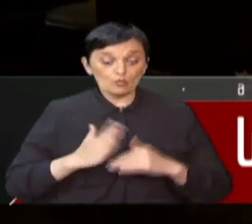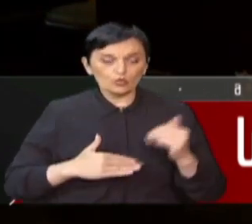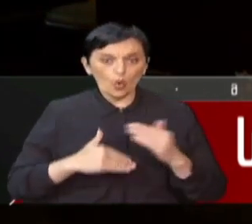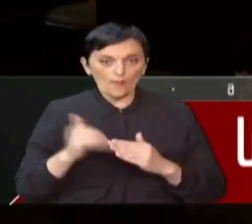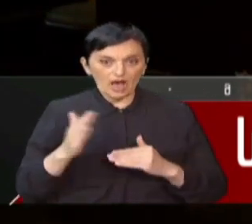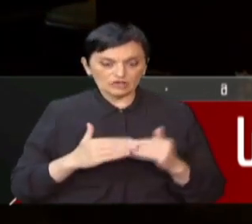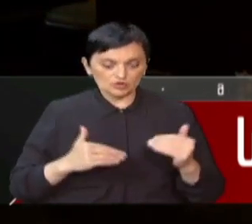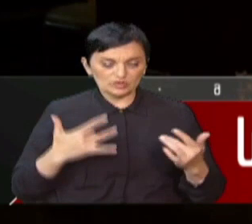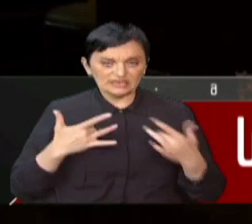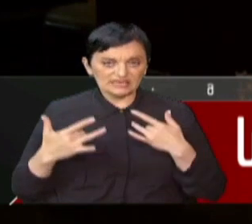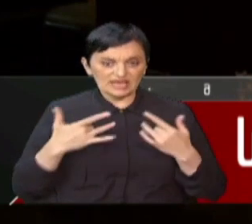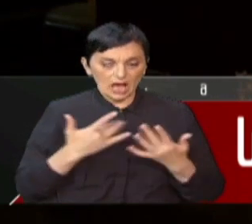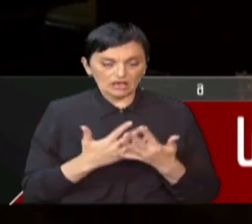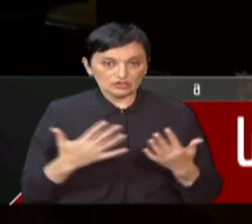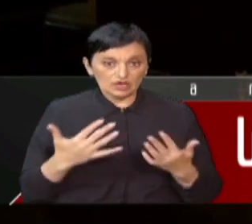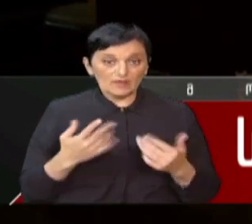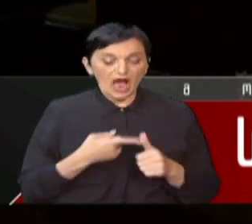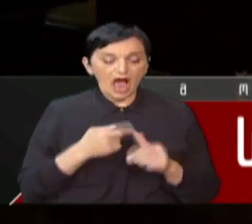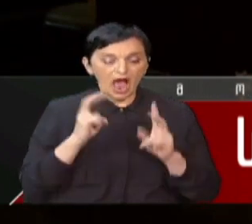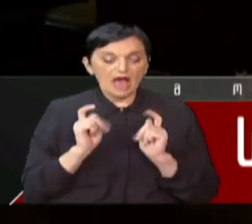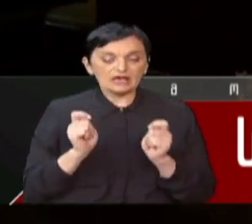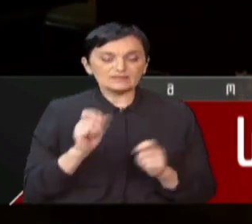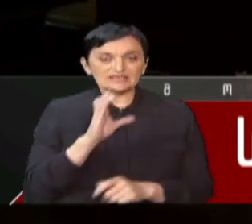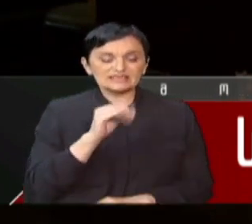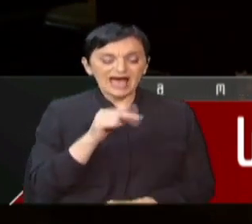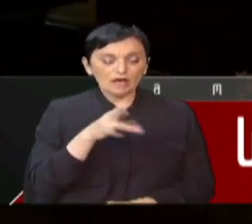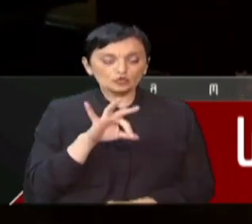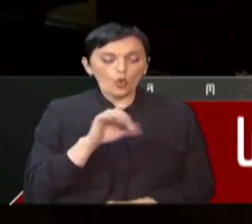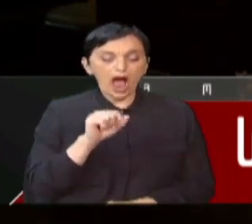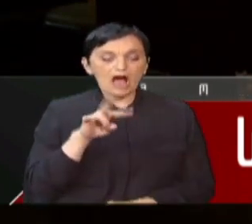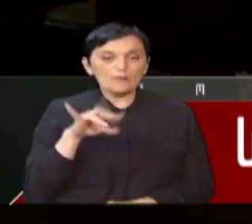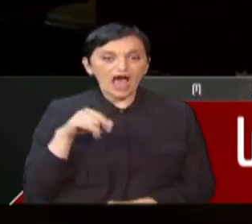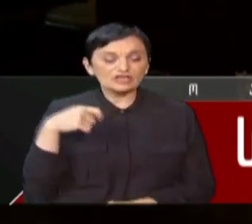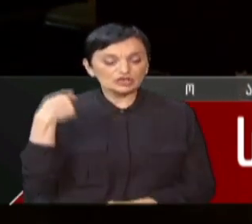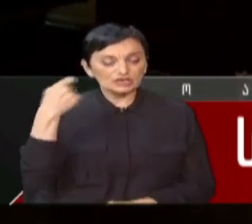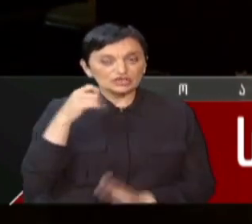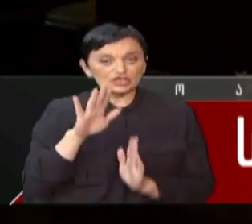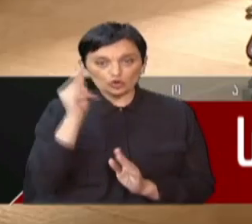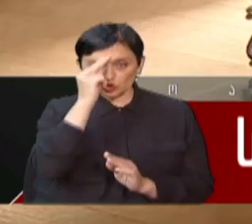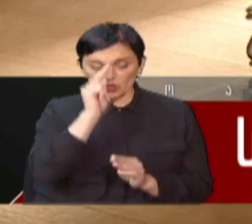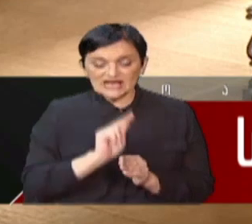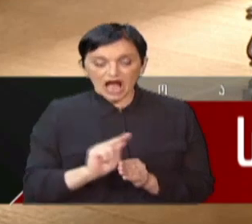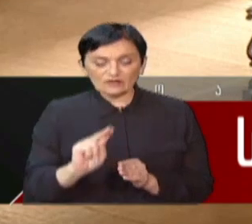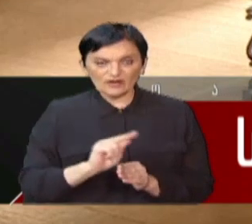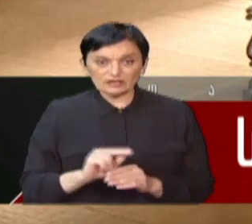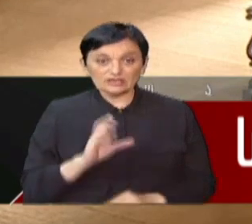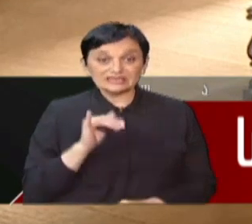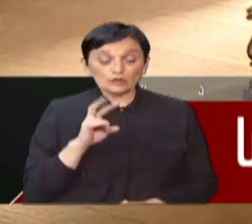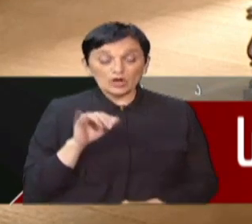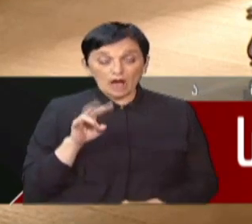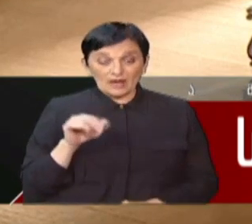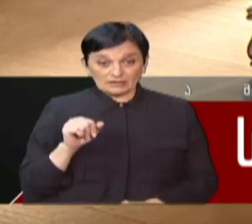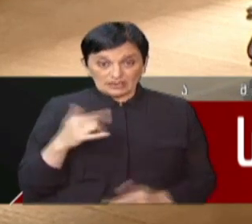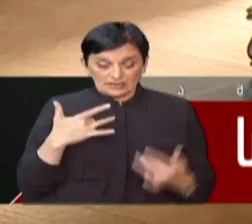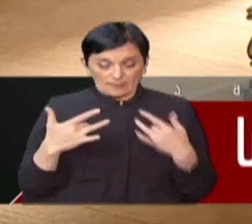პროფესიული თეატრებისა, რომელსაც ერთმევა სანდრო ახმეტელის რეჟისორული გაკვეთილები. Sandru Ahmetelis